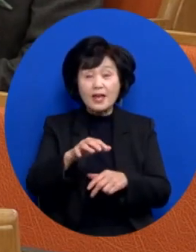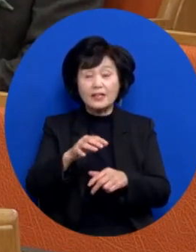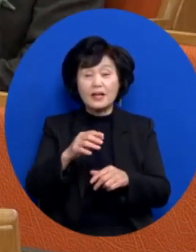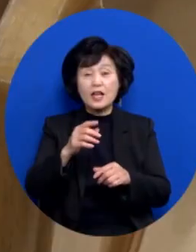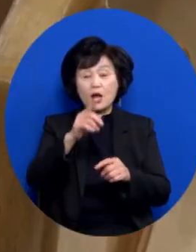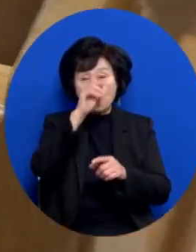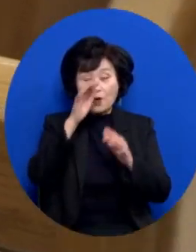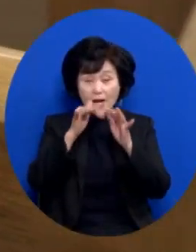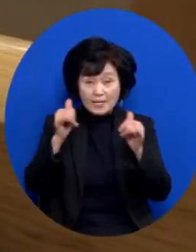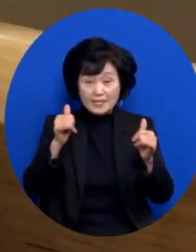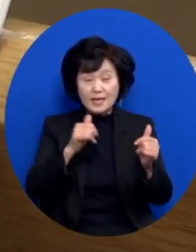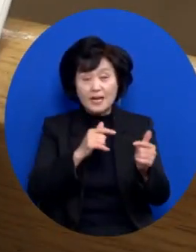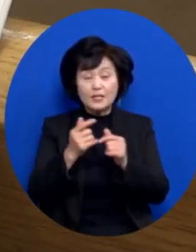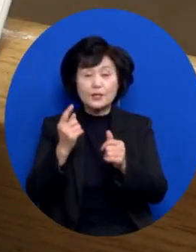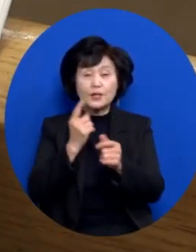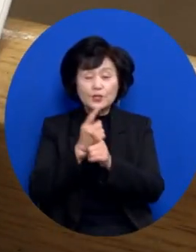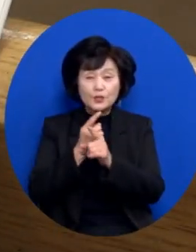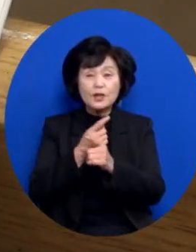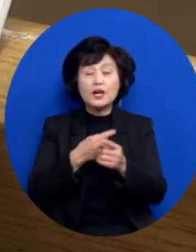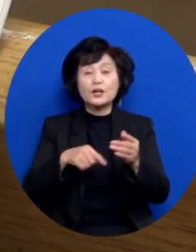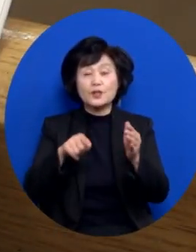다양한 임상목회 교육의 장을 마련할 계획입니다